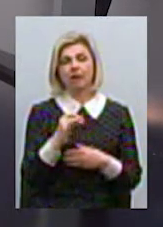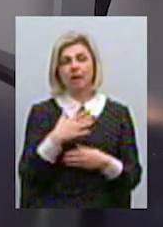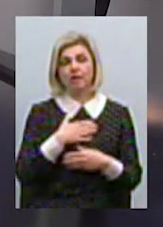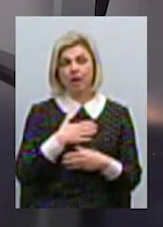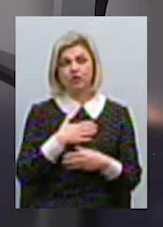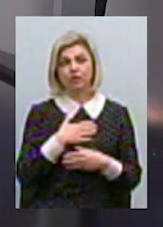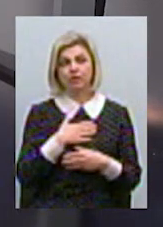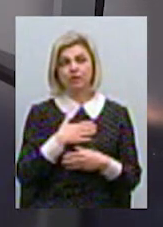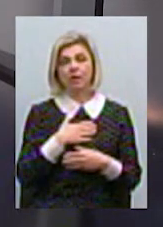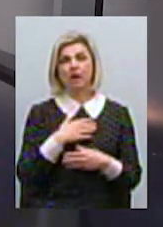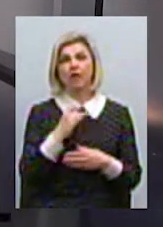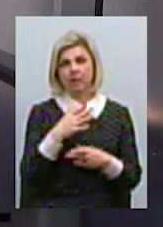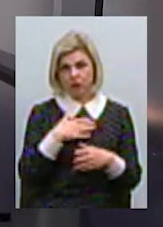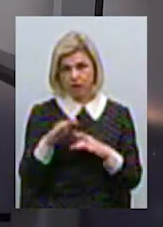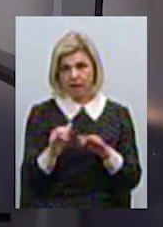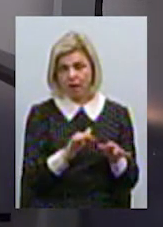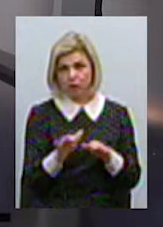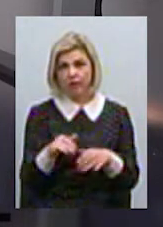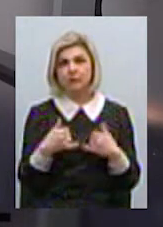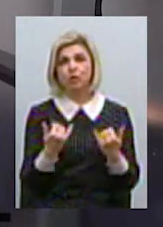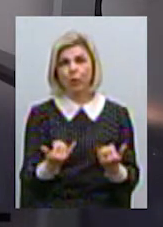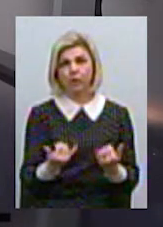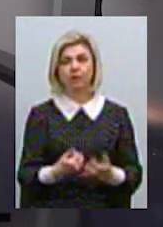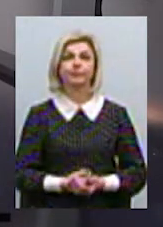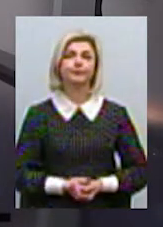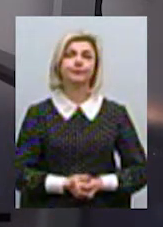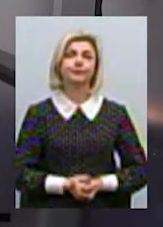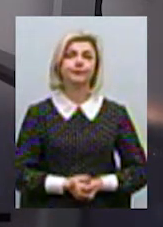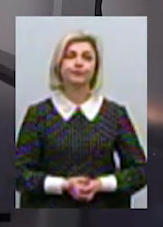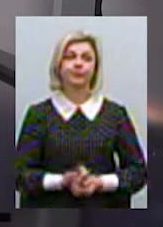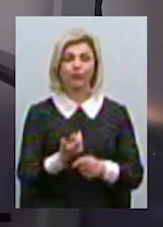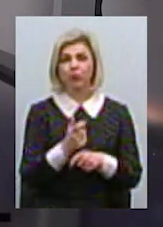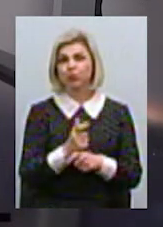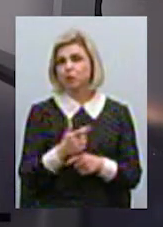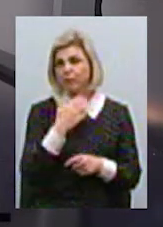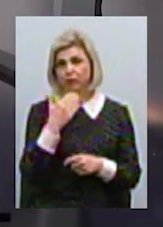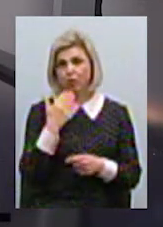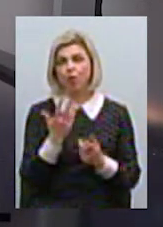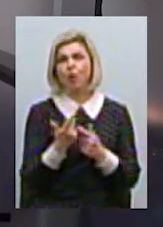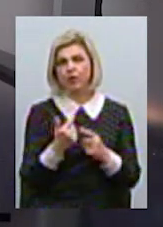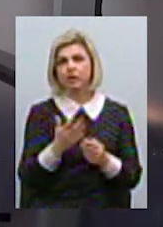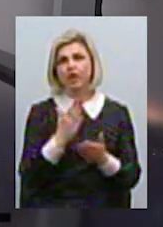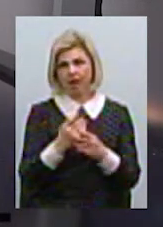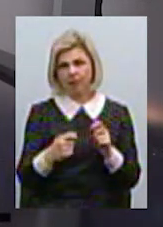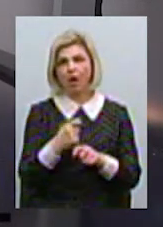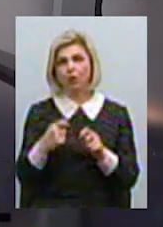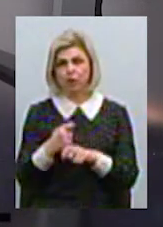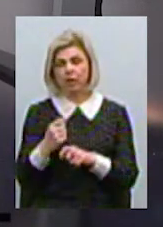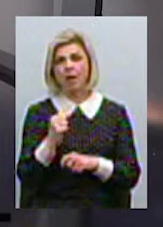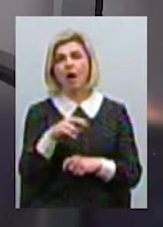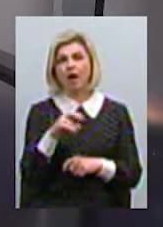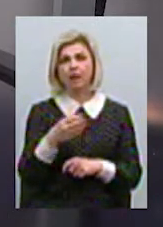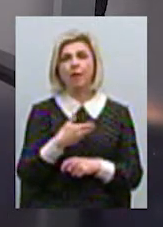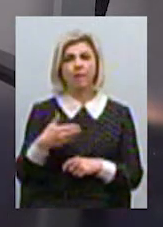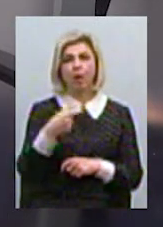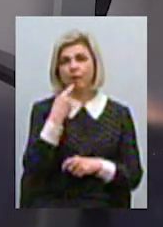нашу діяльність. Сьогодні дуже велика кількість є порушень, але ми говоримо про